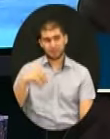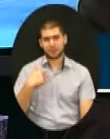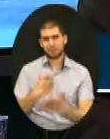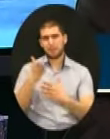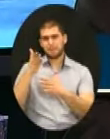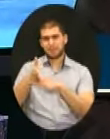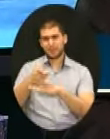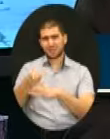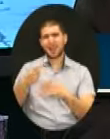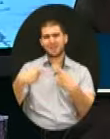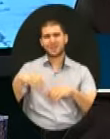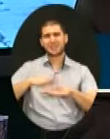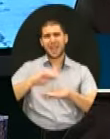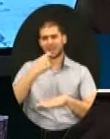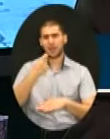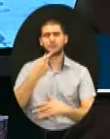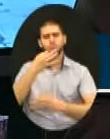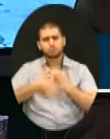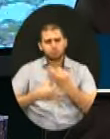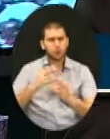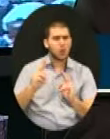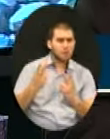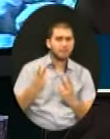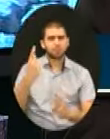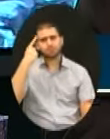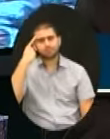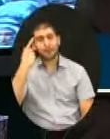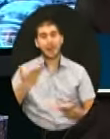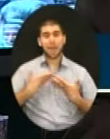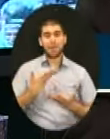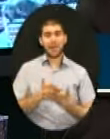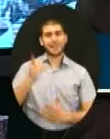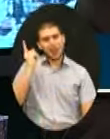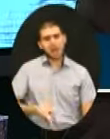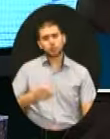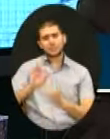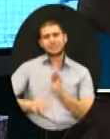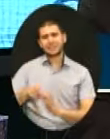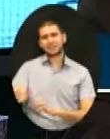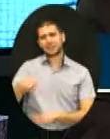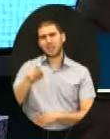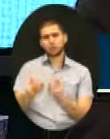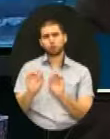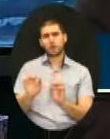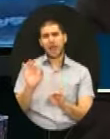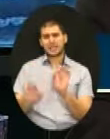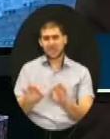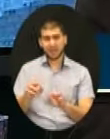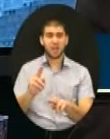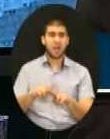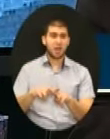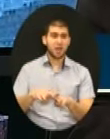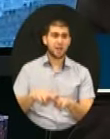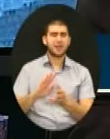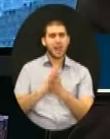פניתי לוועדת האתיקה, כשהיא דנה בשאלה הזאת עוד פעם, שלקבל החלטה להעניש ספציפית את אותם אלה שעולים כדי להסית, וההפך,